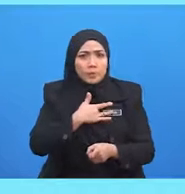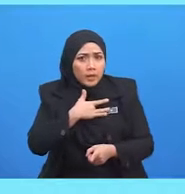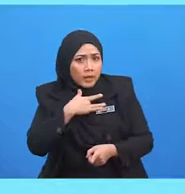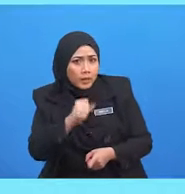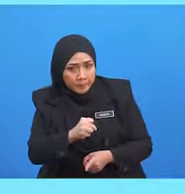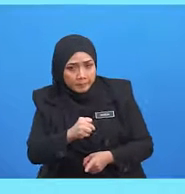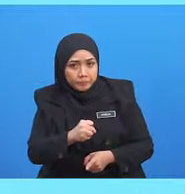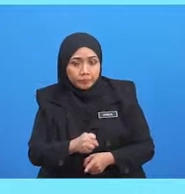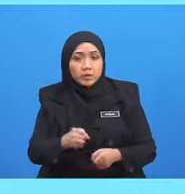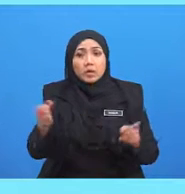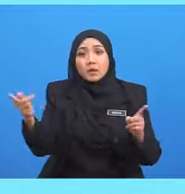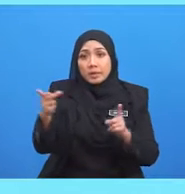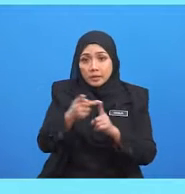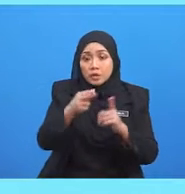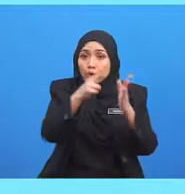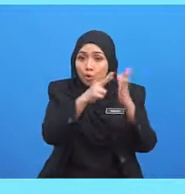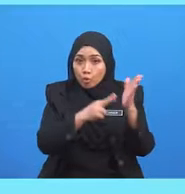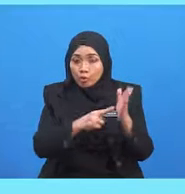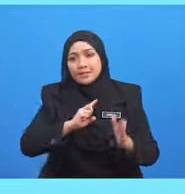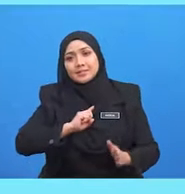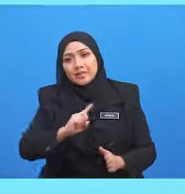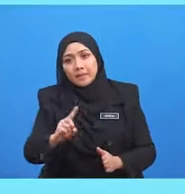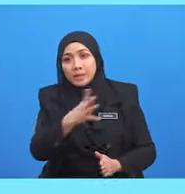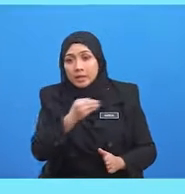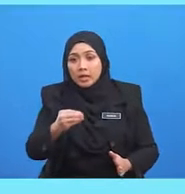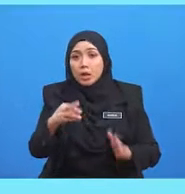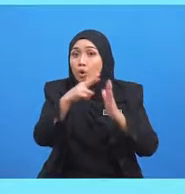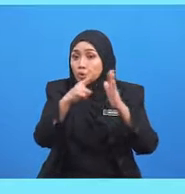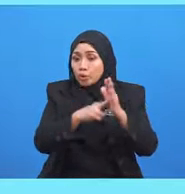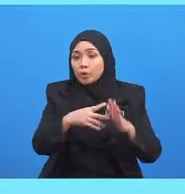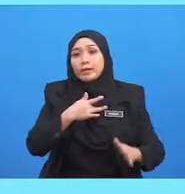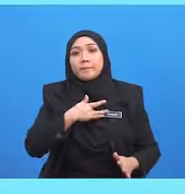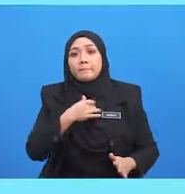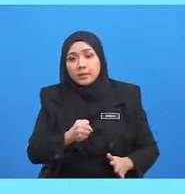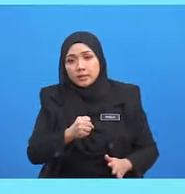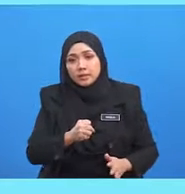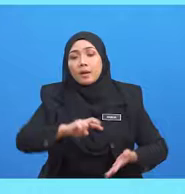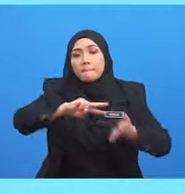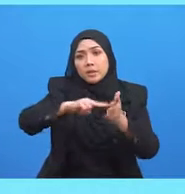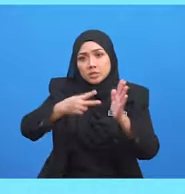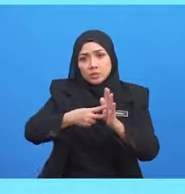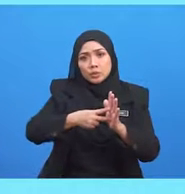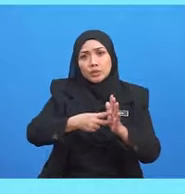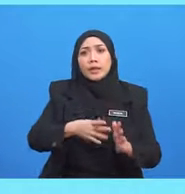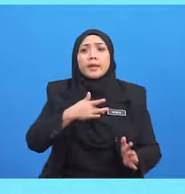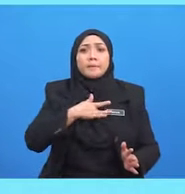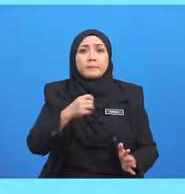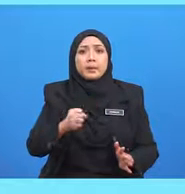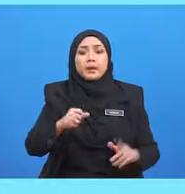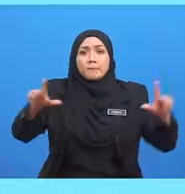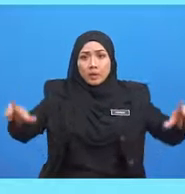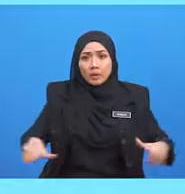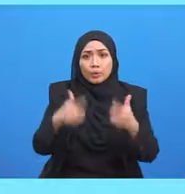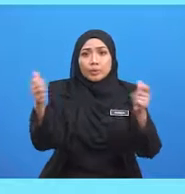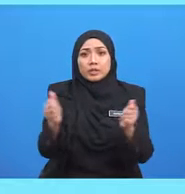beriman kepada rukun Islam dan rukun iman. Maksud iman juga merangkumi